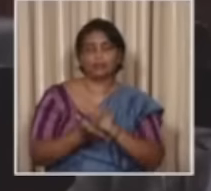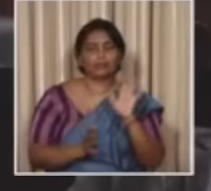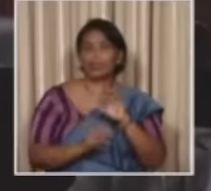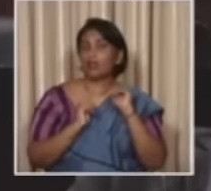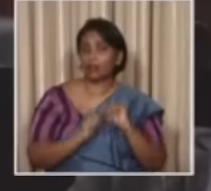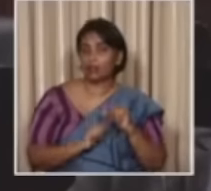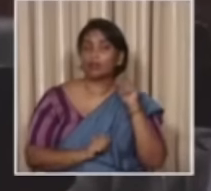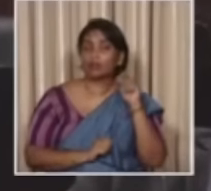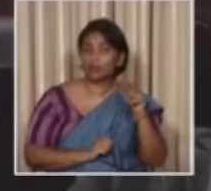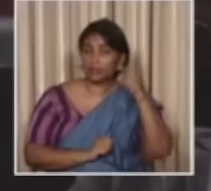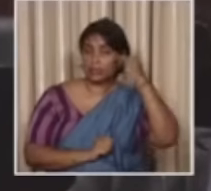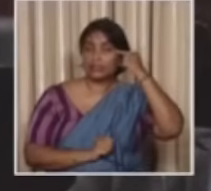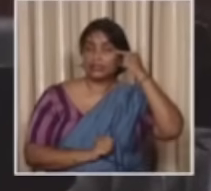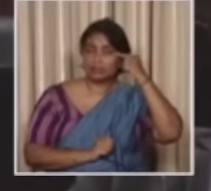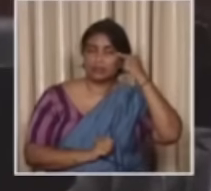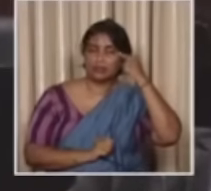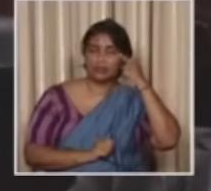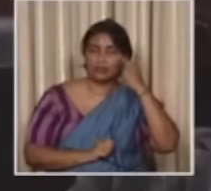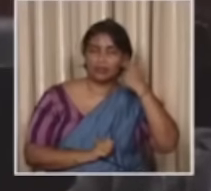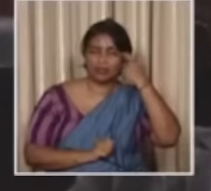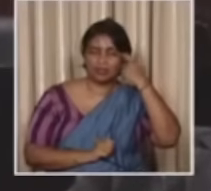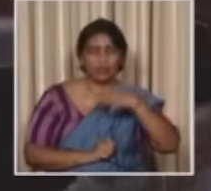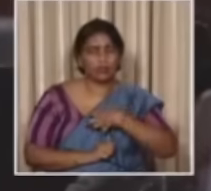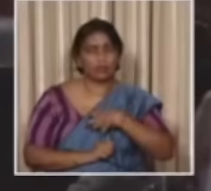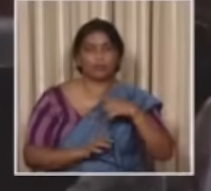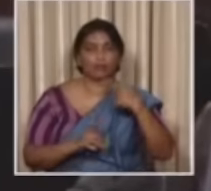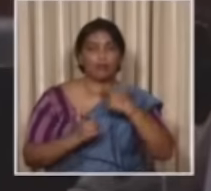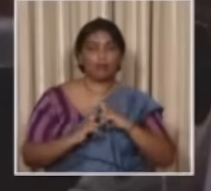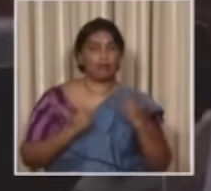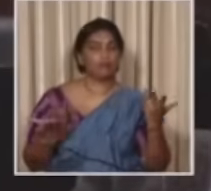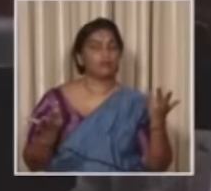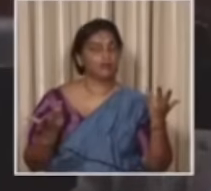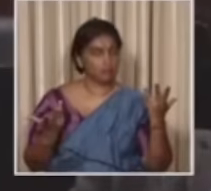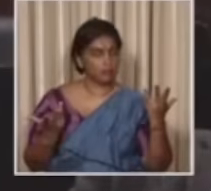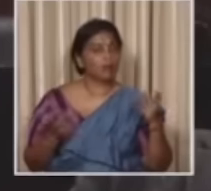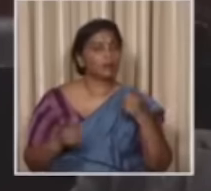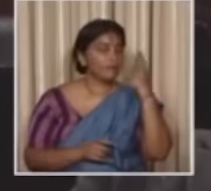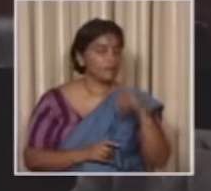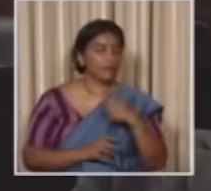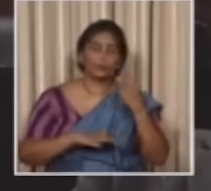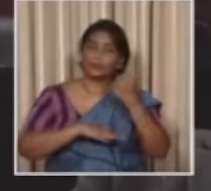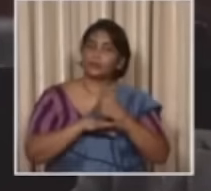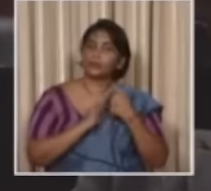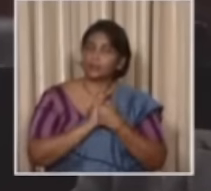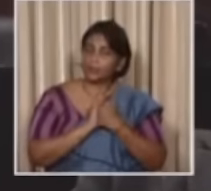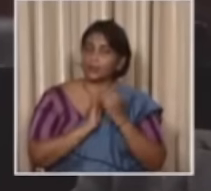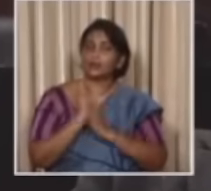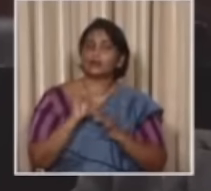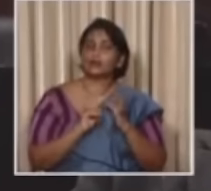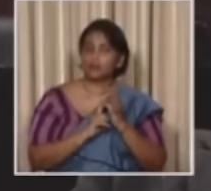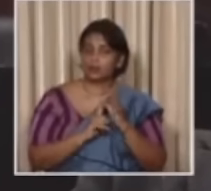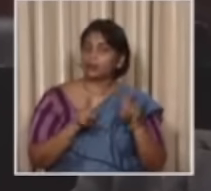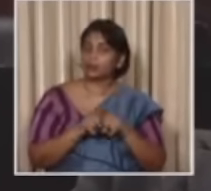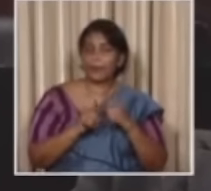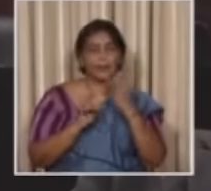මොකද ඔහුගේ හිතේ අපි ඇති කරපු තුවාලය තවමත් සුවපත් වෙලා නැති නිසා. ඒ නිසා මුලාසරණ මන්ත්‍රීතුමනි